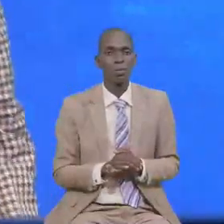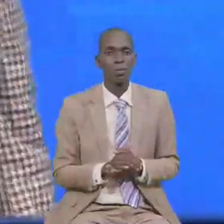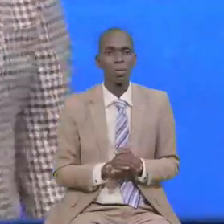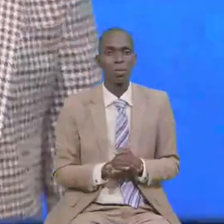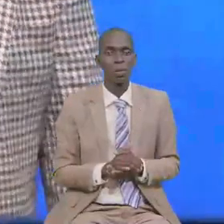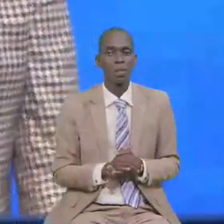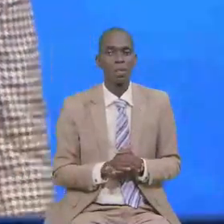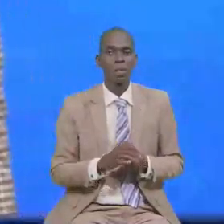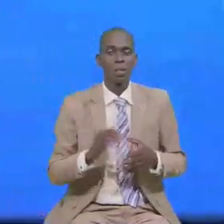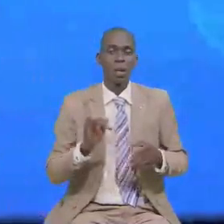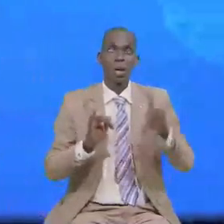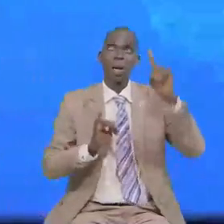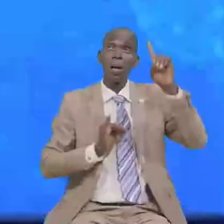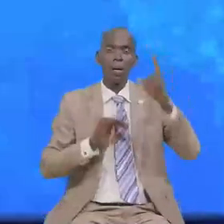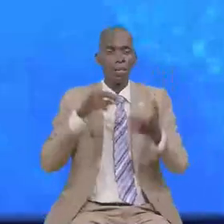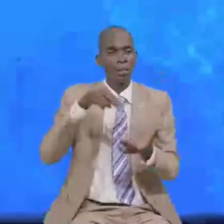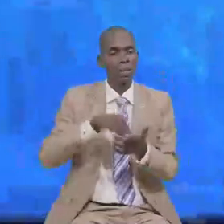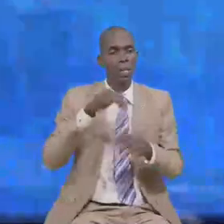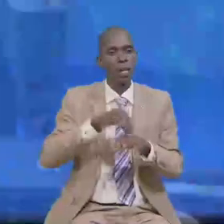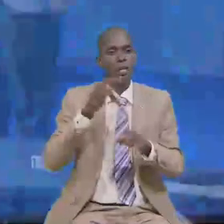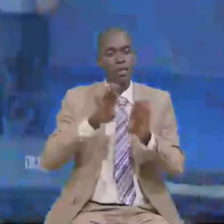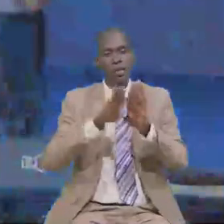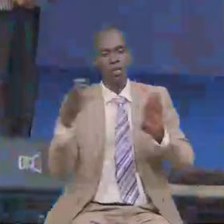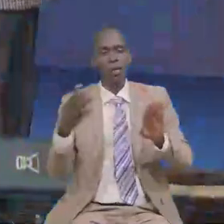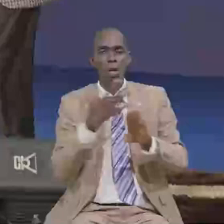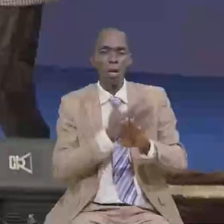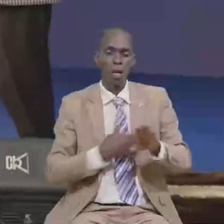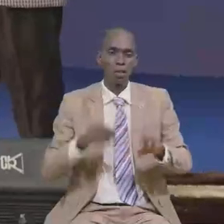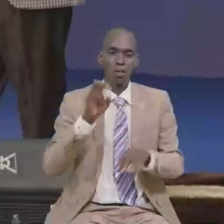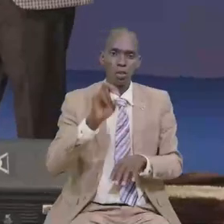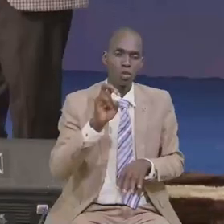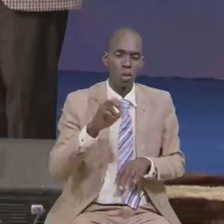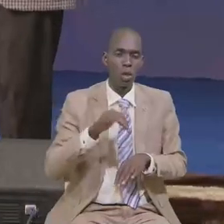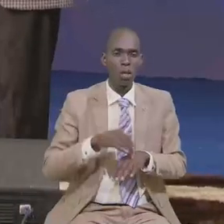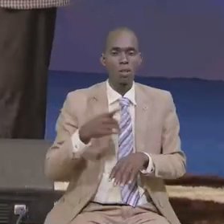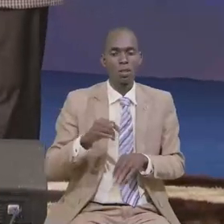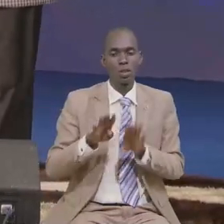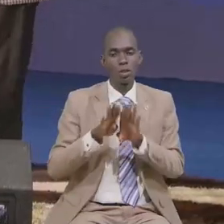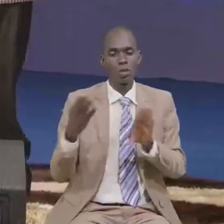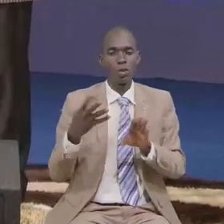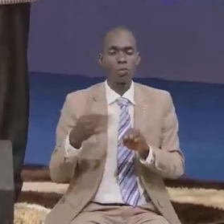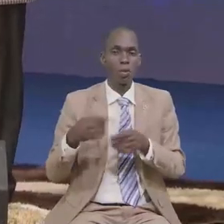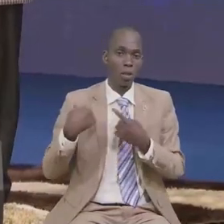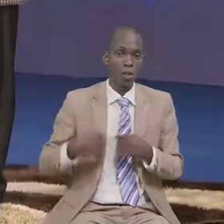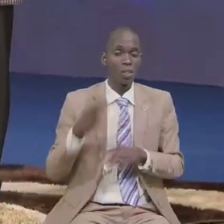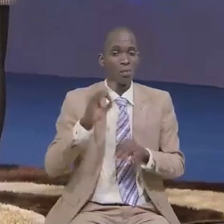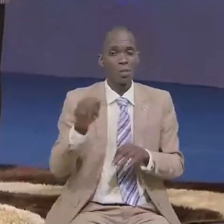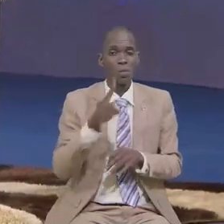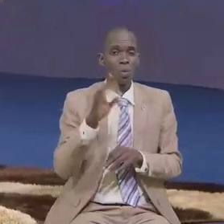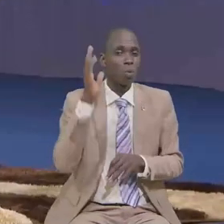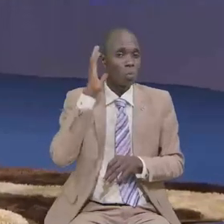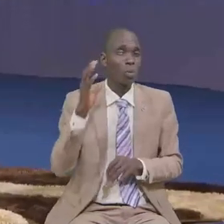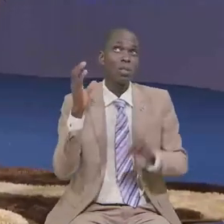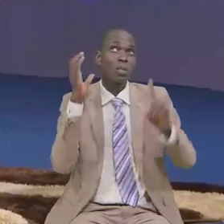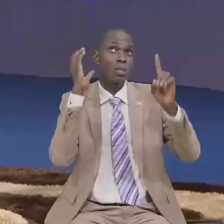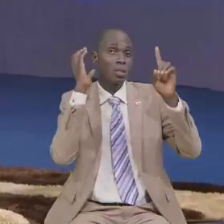je me tiens à la porte et je frappe. Si quelqu'un entendra ma voix et